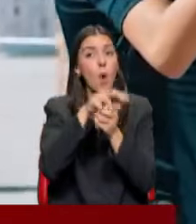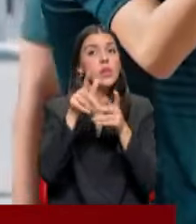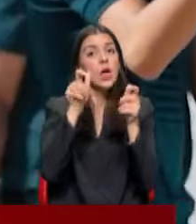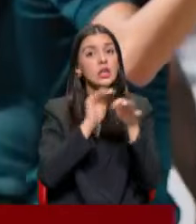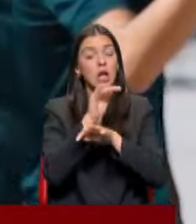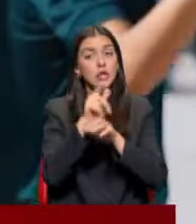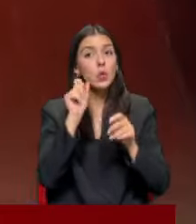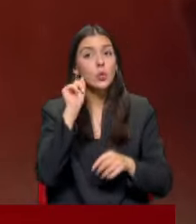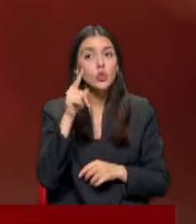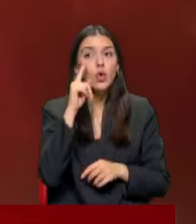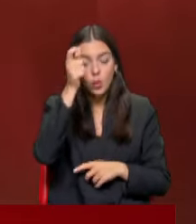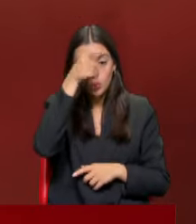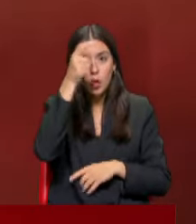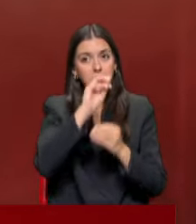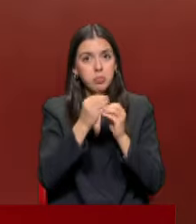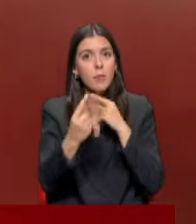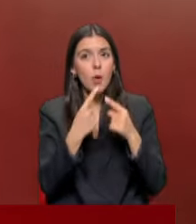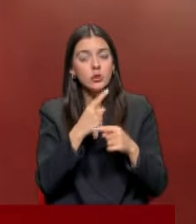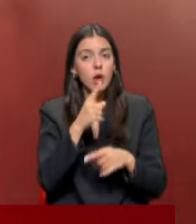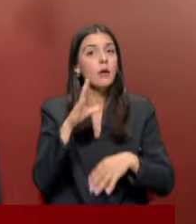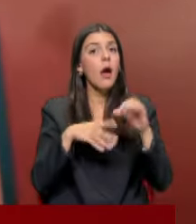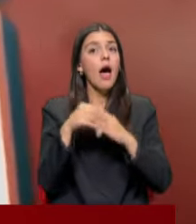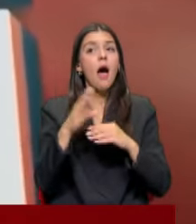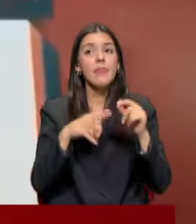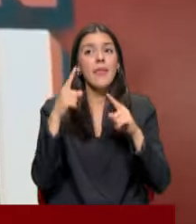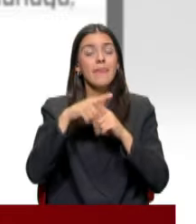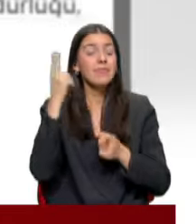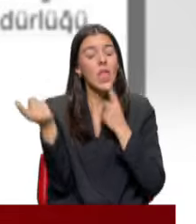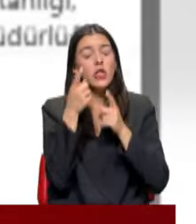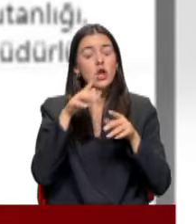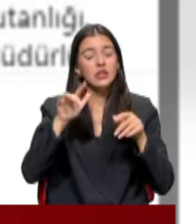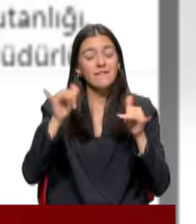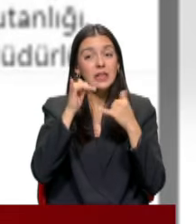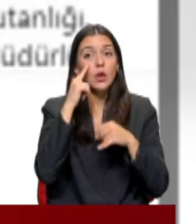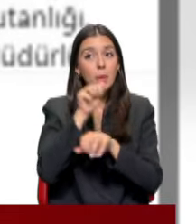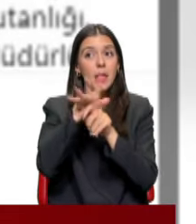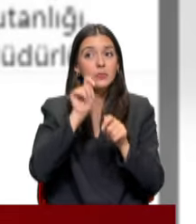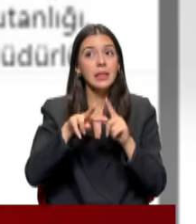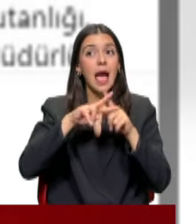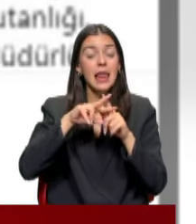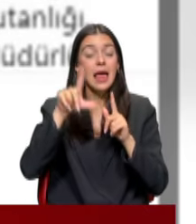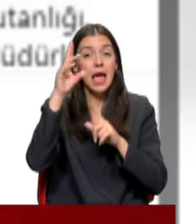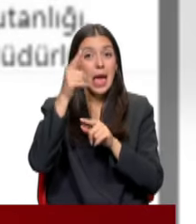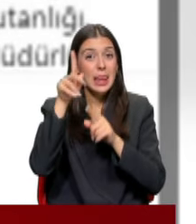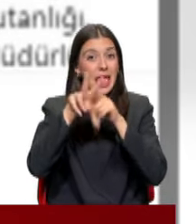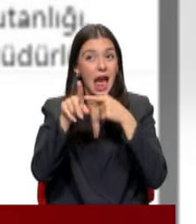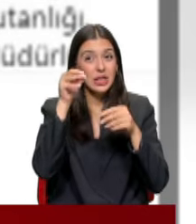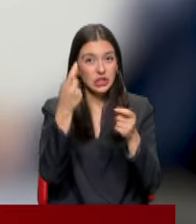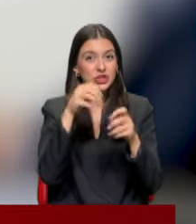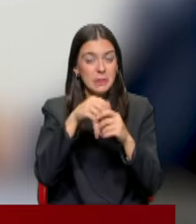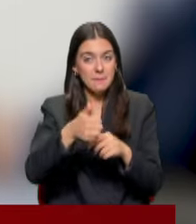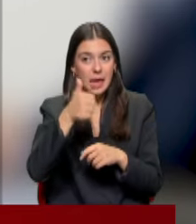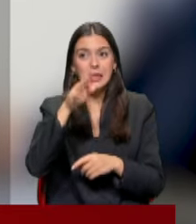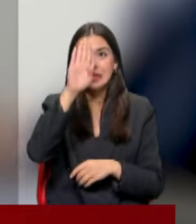Türkiye asayiş sorununu konuşurken Adana Teknofest'ten paylaşım yapan İçişleri Bakanı Ali Yerlikaya akşam saatlerinde İstanbul